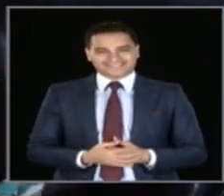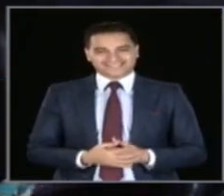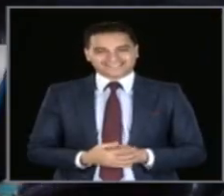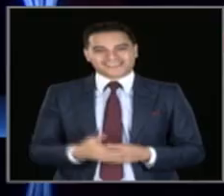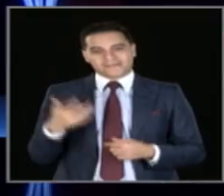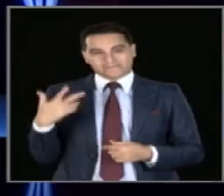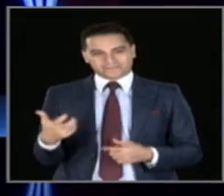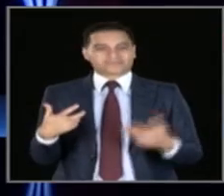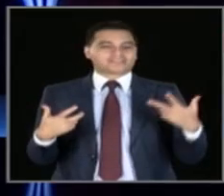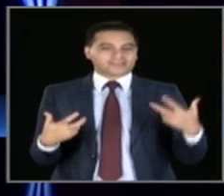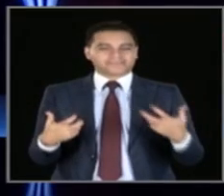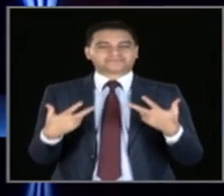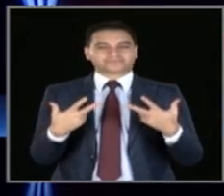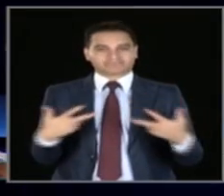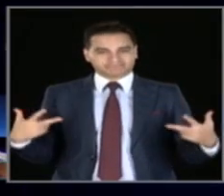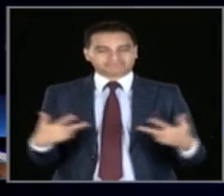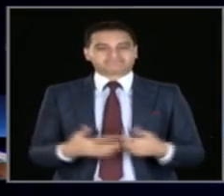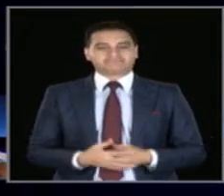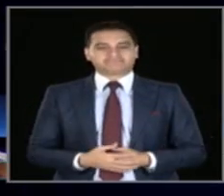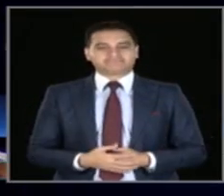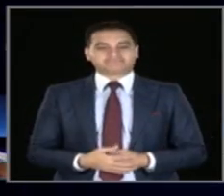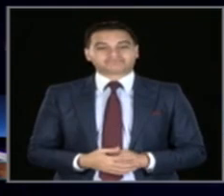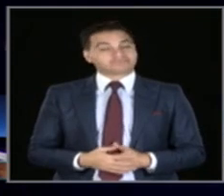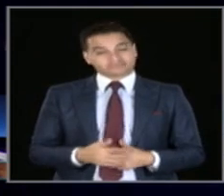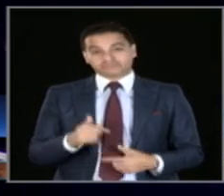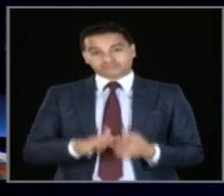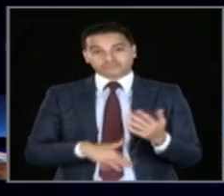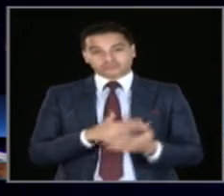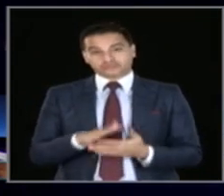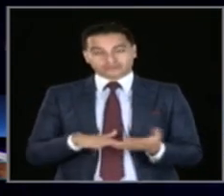ثلاث أهداف مقابل ثلاث أهداف. مشكلة.